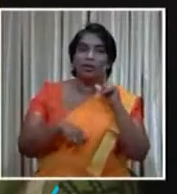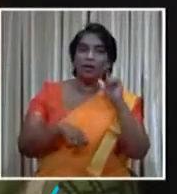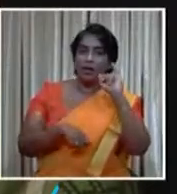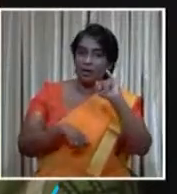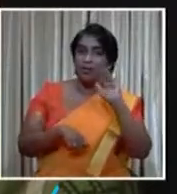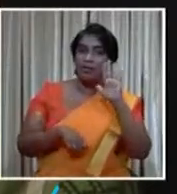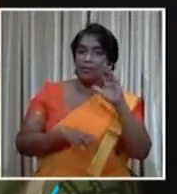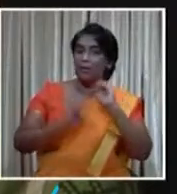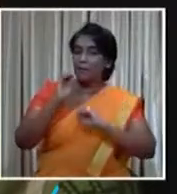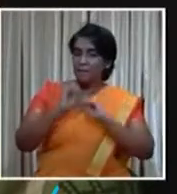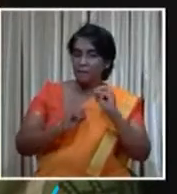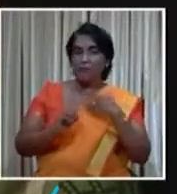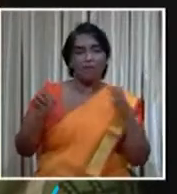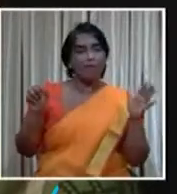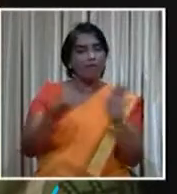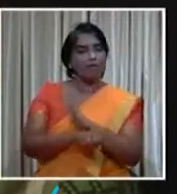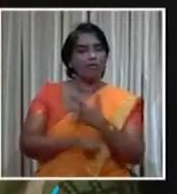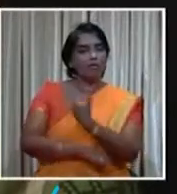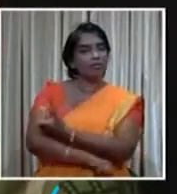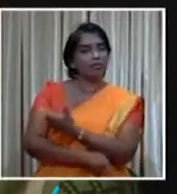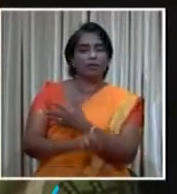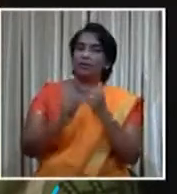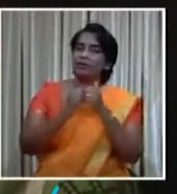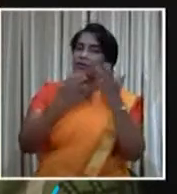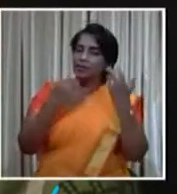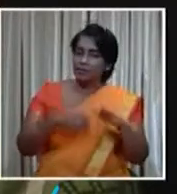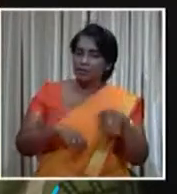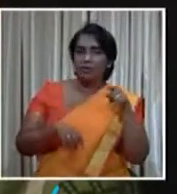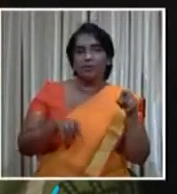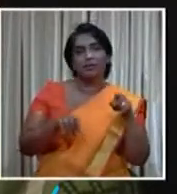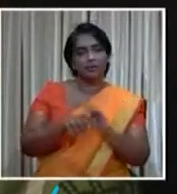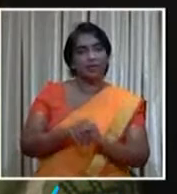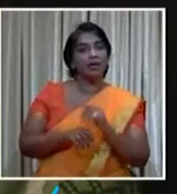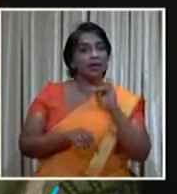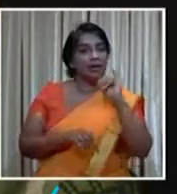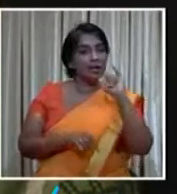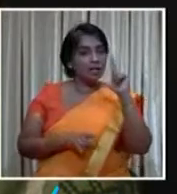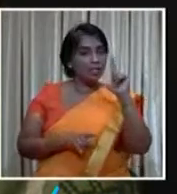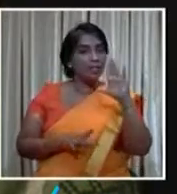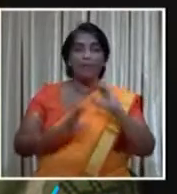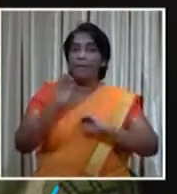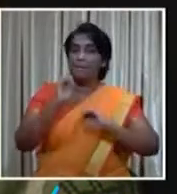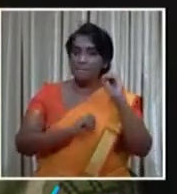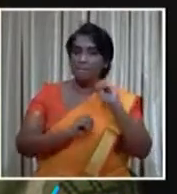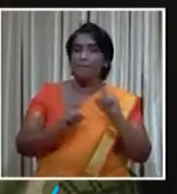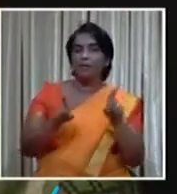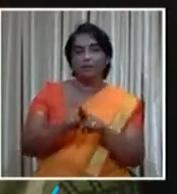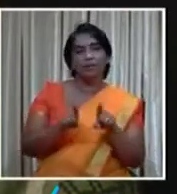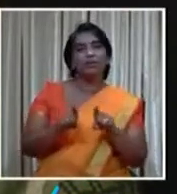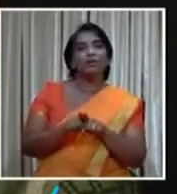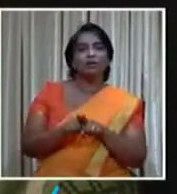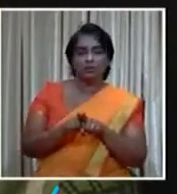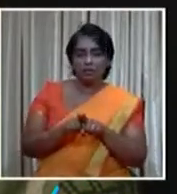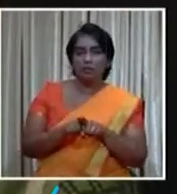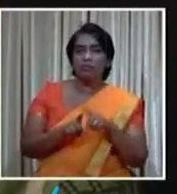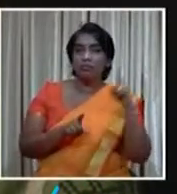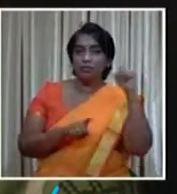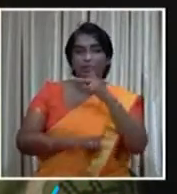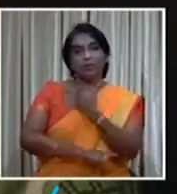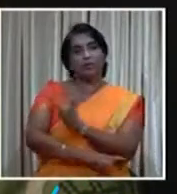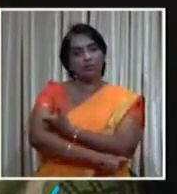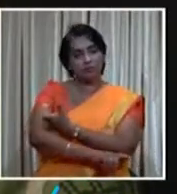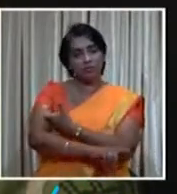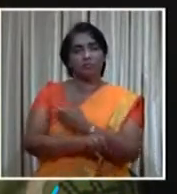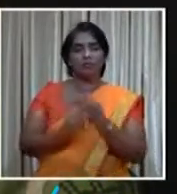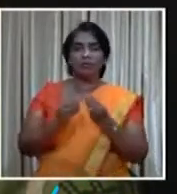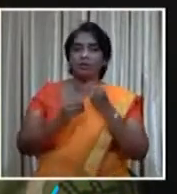65% අපපූර්ණ එන්නත් කරණයට පත් කර තිබෙනවා. 75%කට ආසන්න ප්‍රමාණයක් පළවන එන්නතට